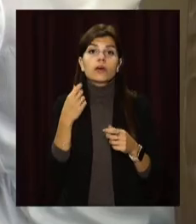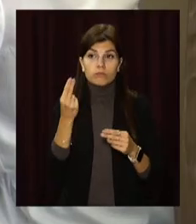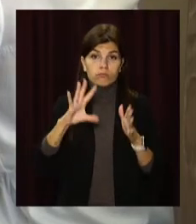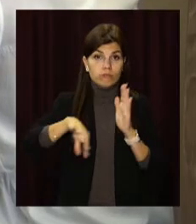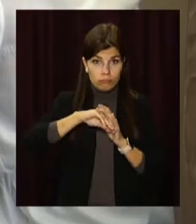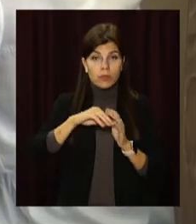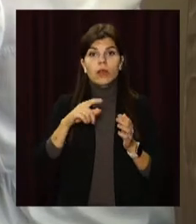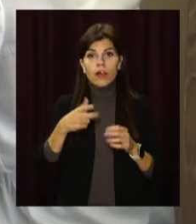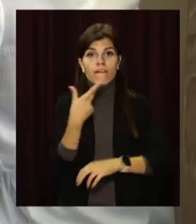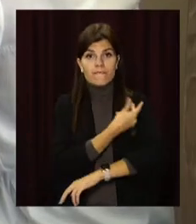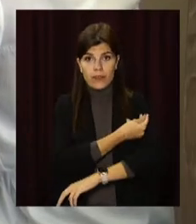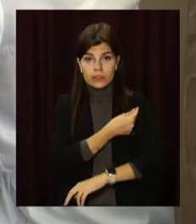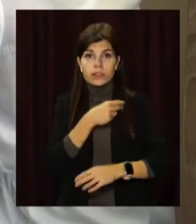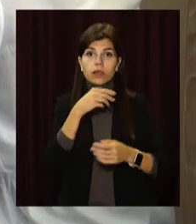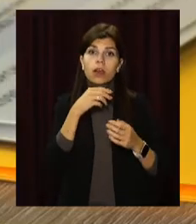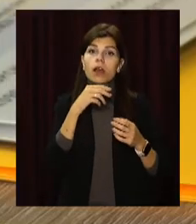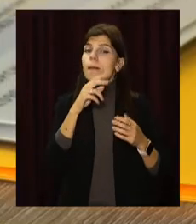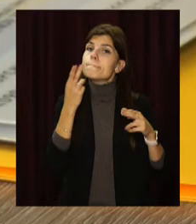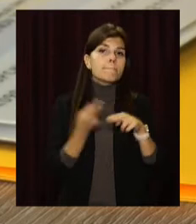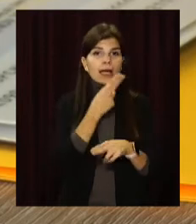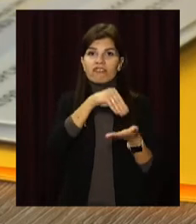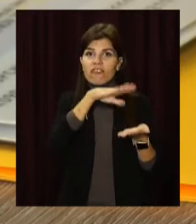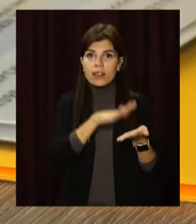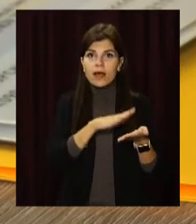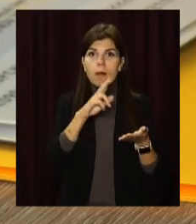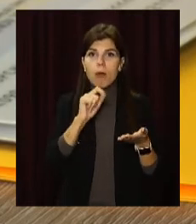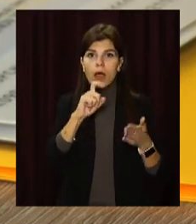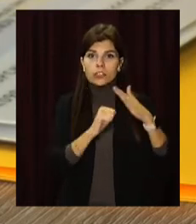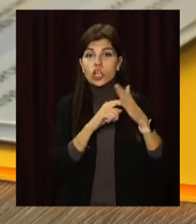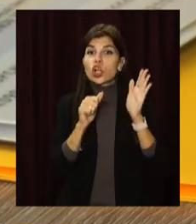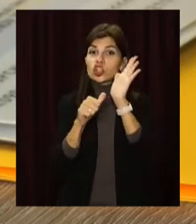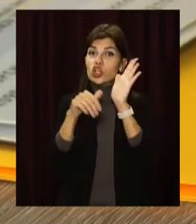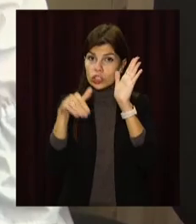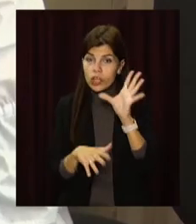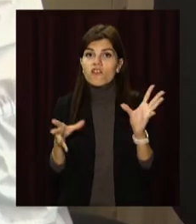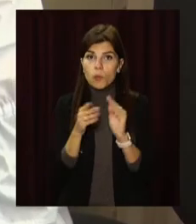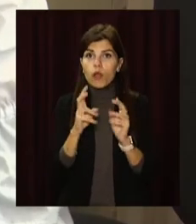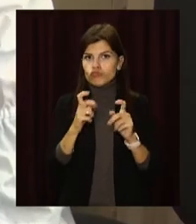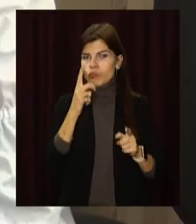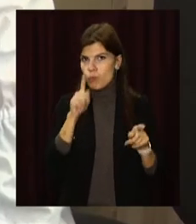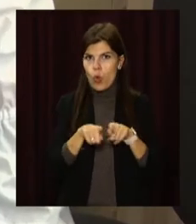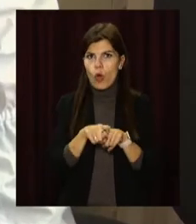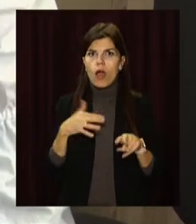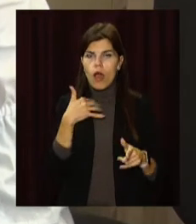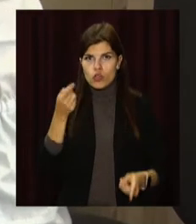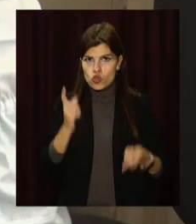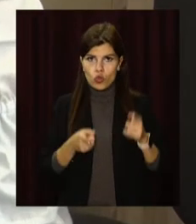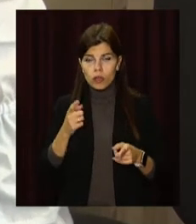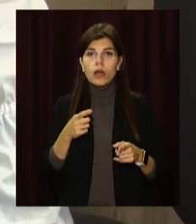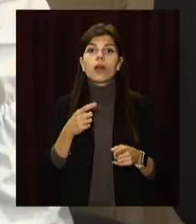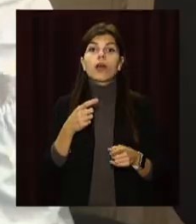про вакцинацію без внесення даних до бази охорони здоров'я, за 6000 гривень – із внесенням. За місцем роботи та